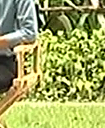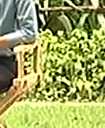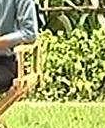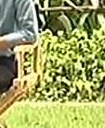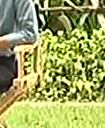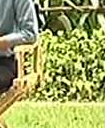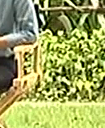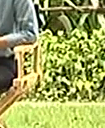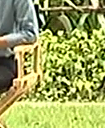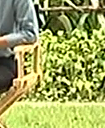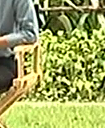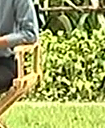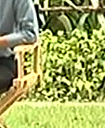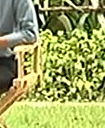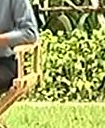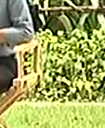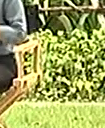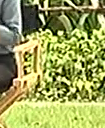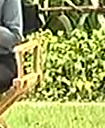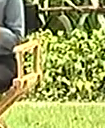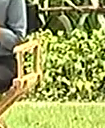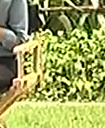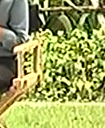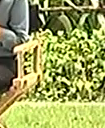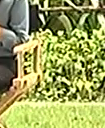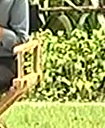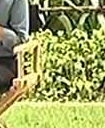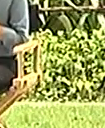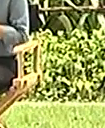คะพบกันใหม่สัปดาห์หน้าสวัสดีค่ะ